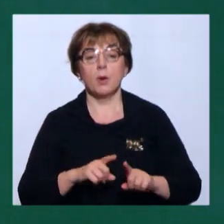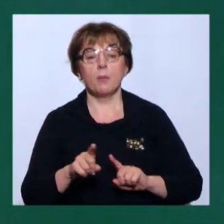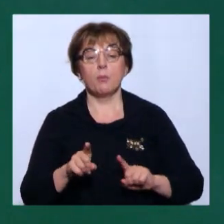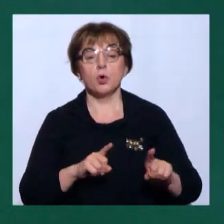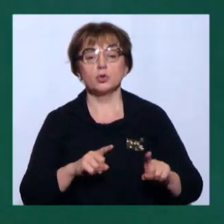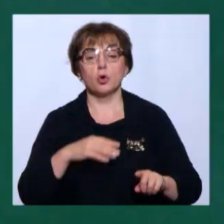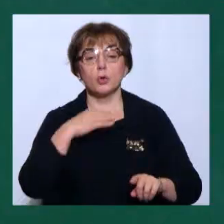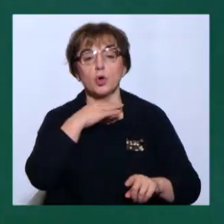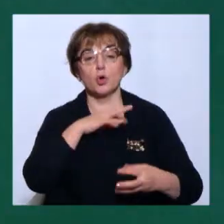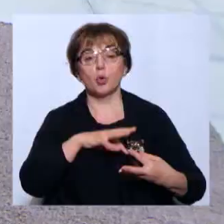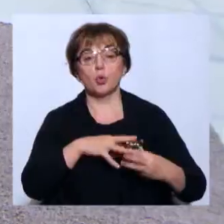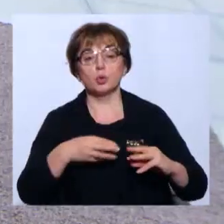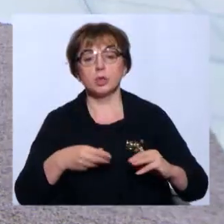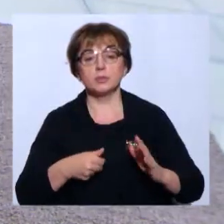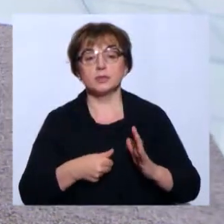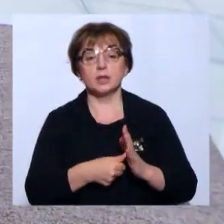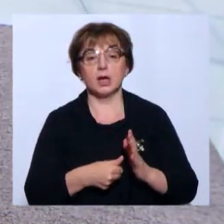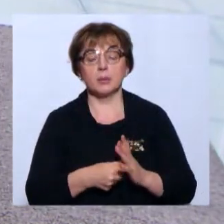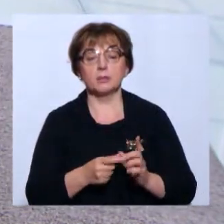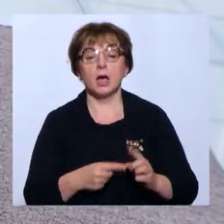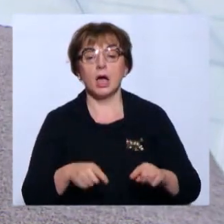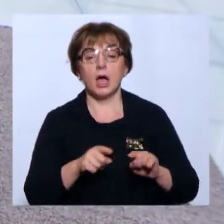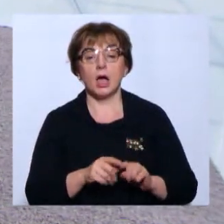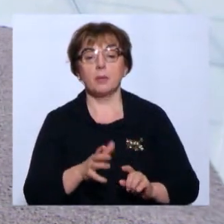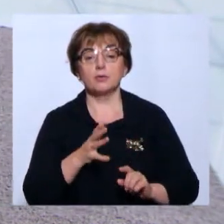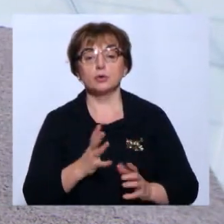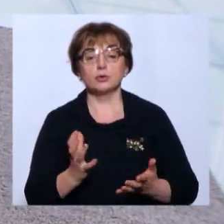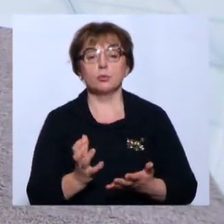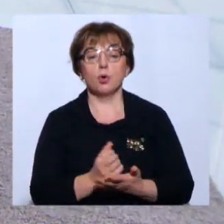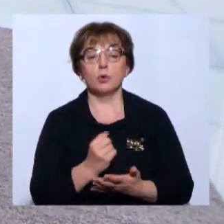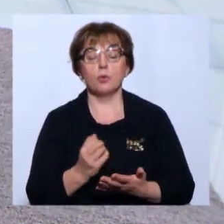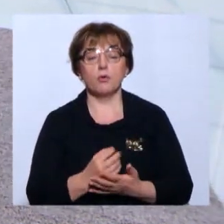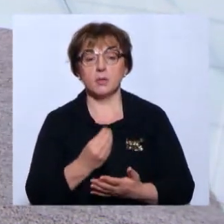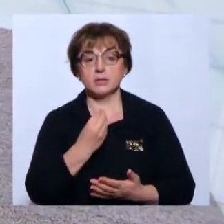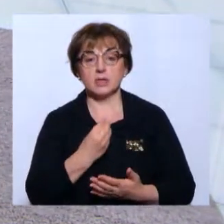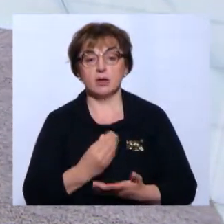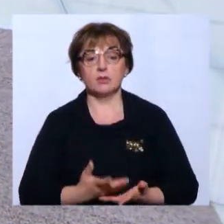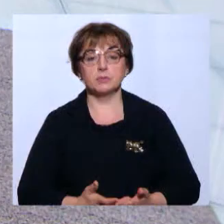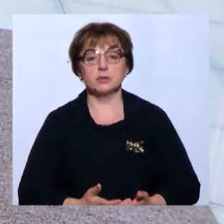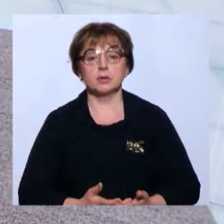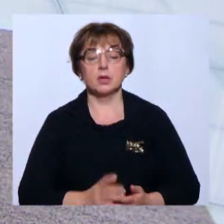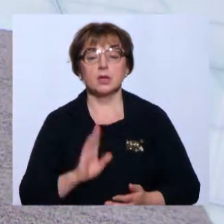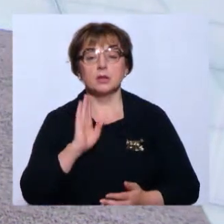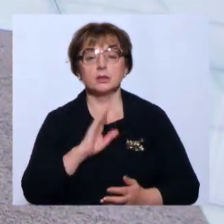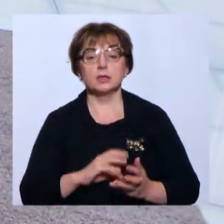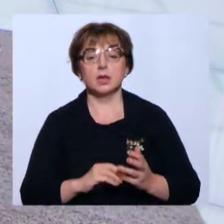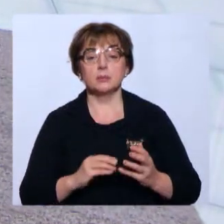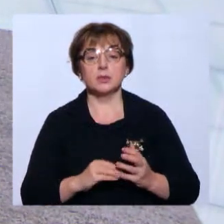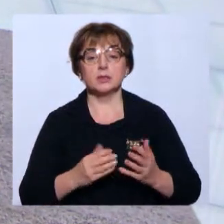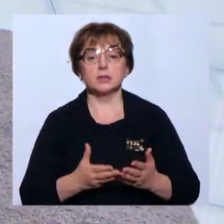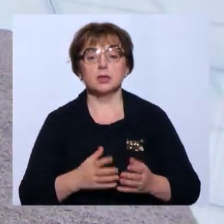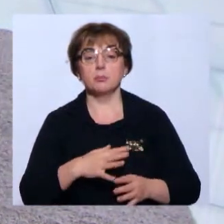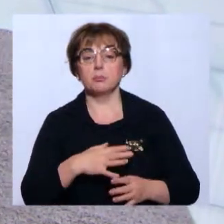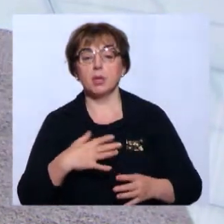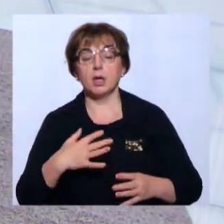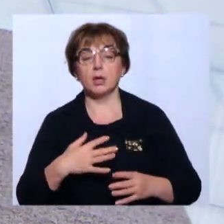მოძრაობენ კუნთების საშუალებით და ამავდროულად ისინი მოიპოვებენ საკვებს. დედამიწაზე